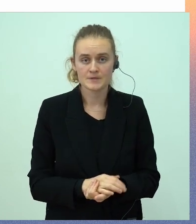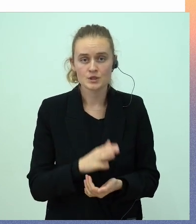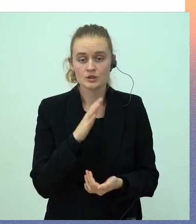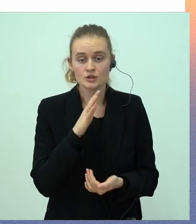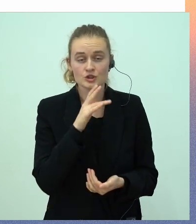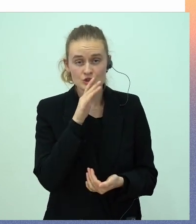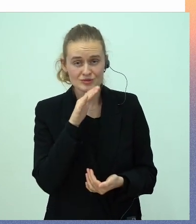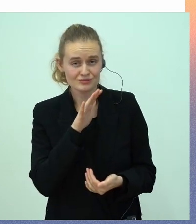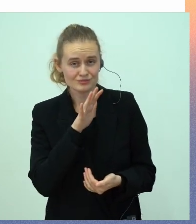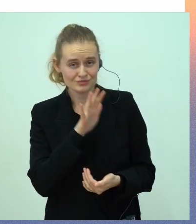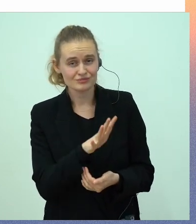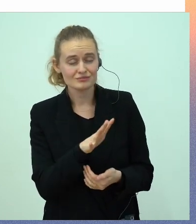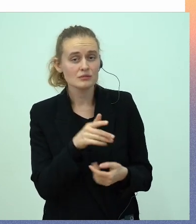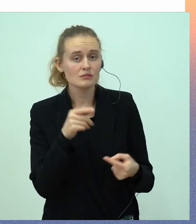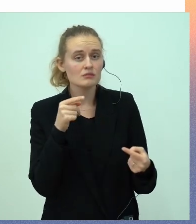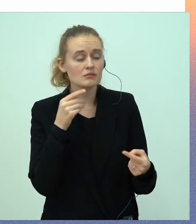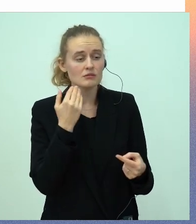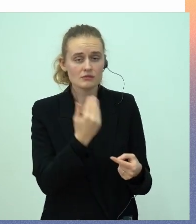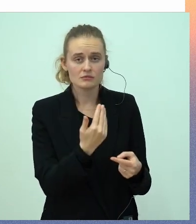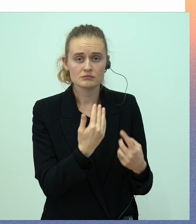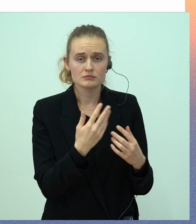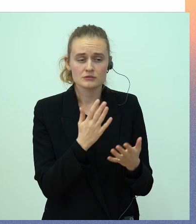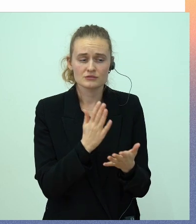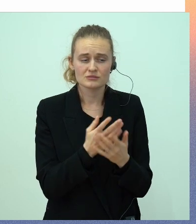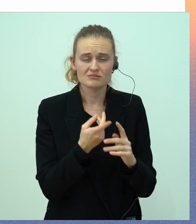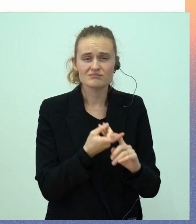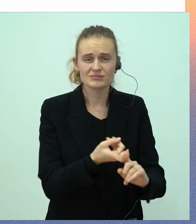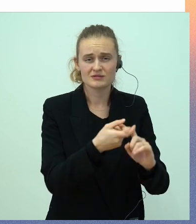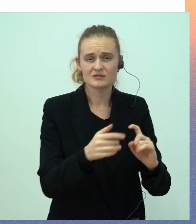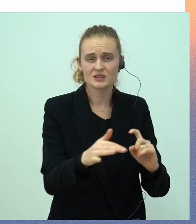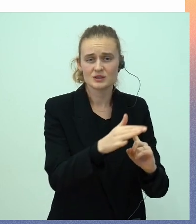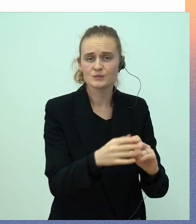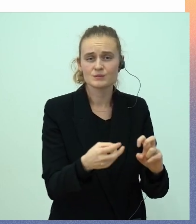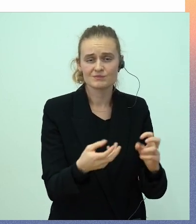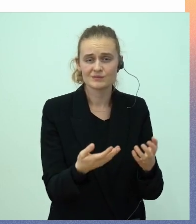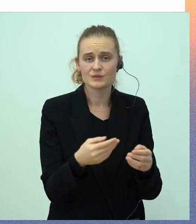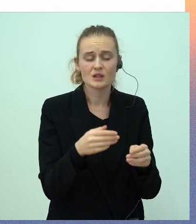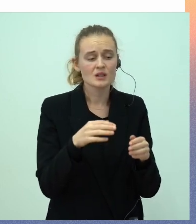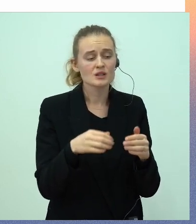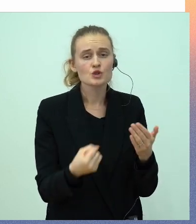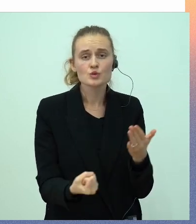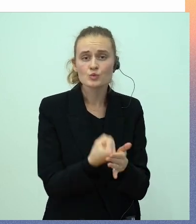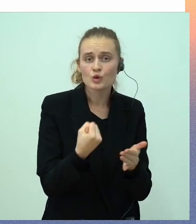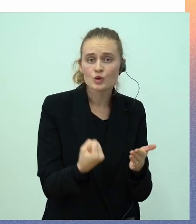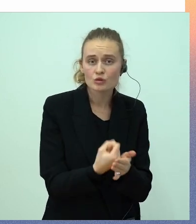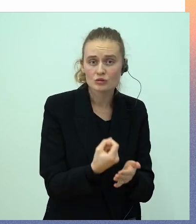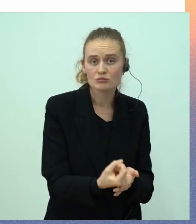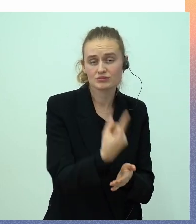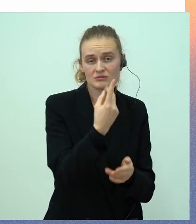Antisemitizmas tikrai turi tam tikrą poveikį. Atsiranda ir smurto kylančio iš